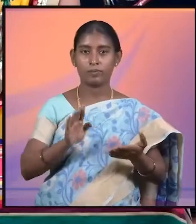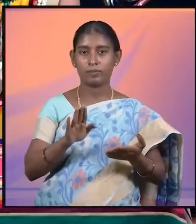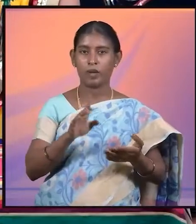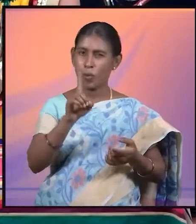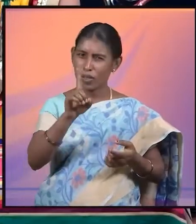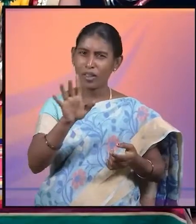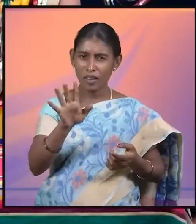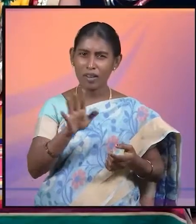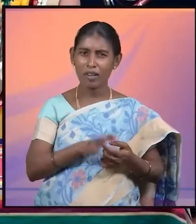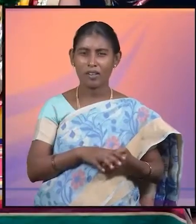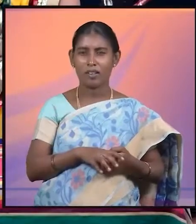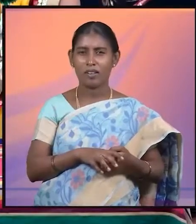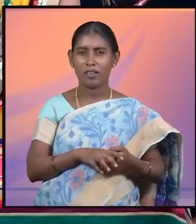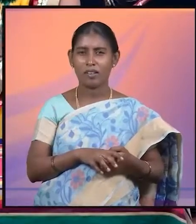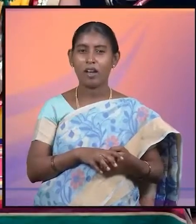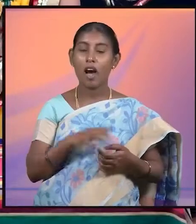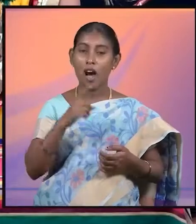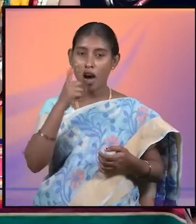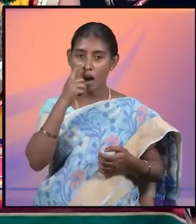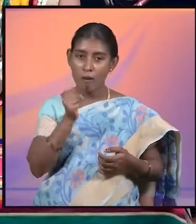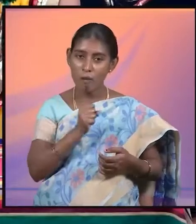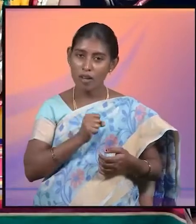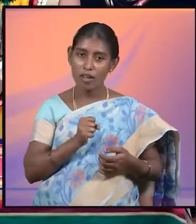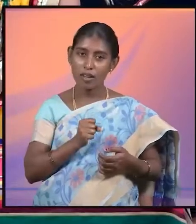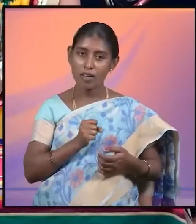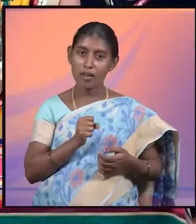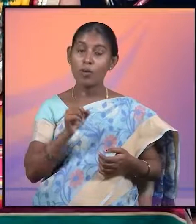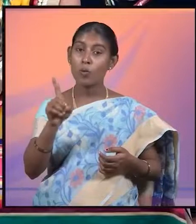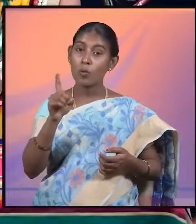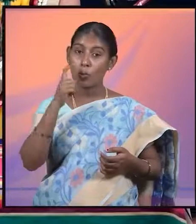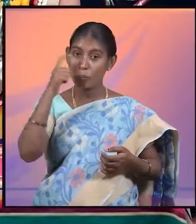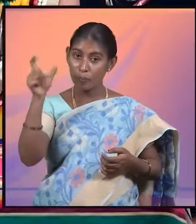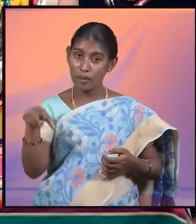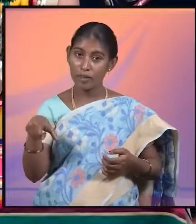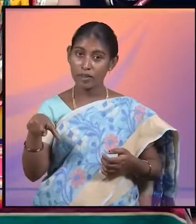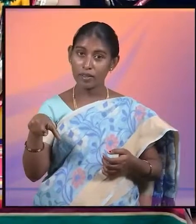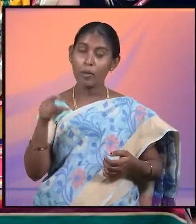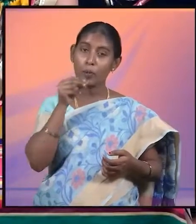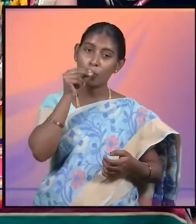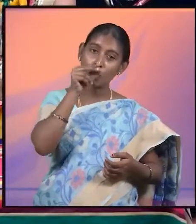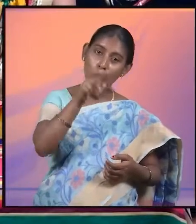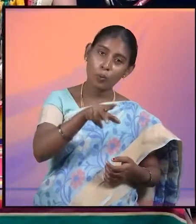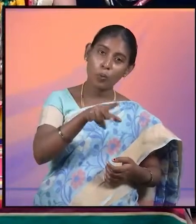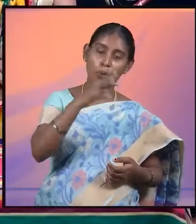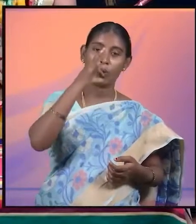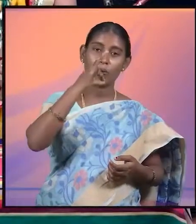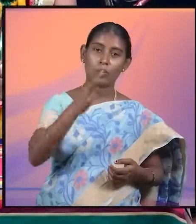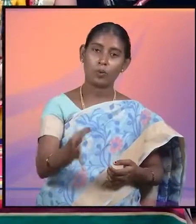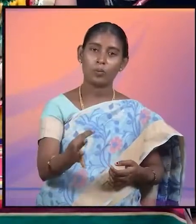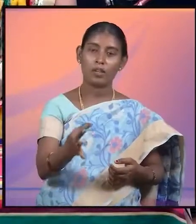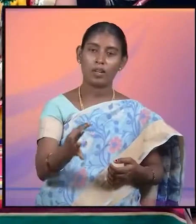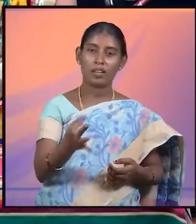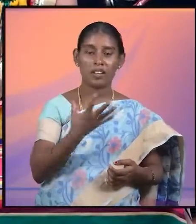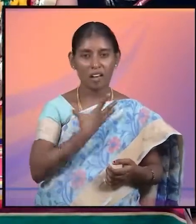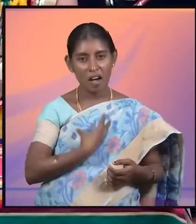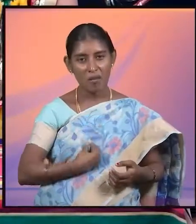மட்டும்தான் இருந்தாங்களா? அவ்வையான்ற பேர்ல இருந்த ஒரு புலவர் தான் தூது போனாங்க, துயரை